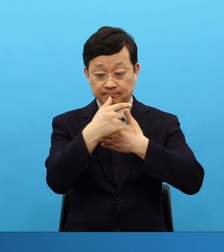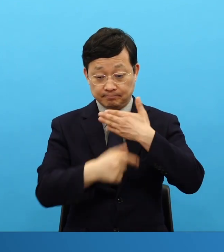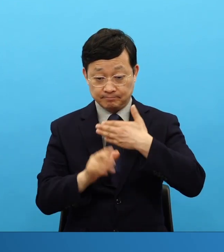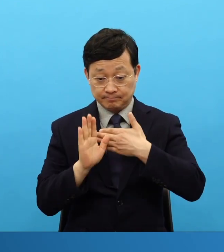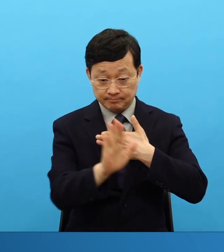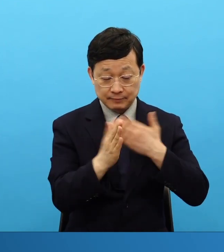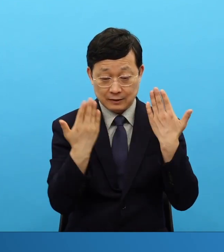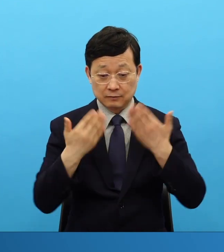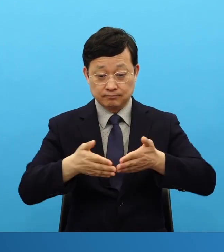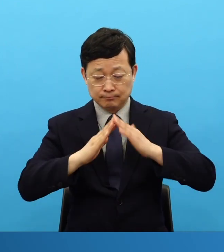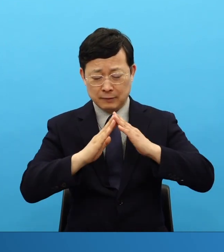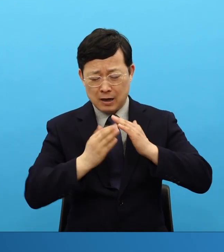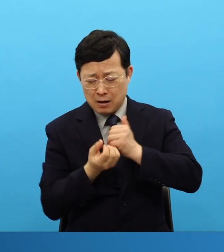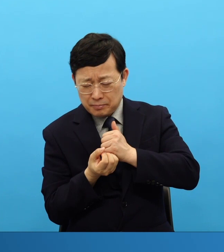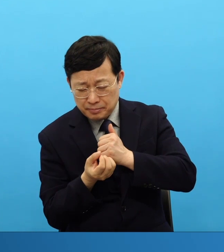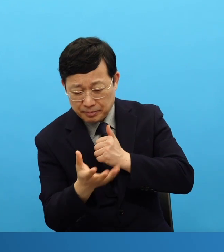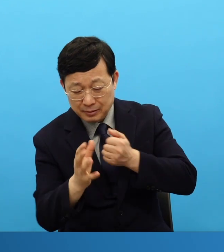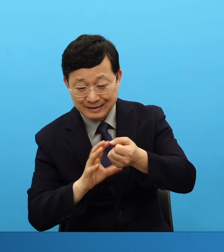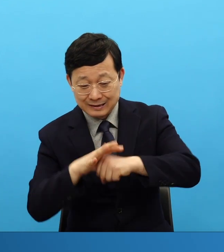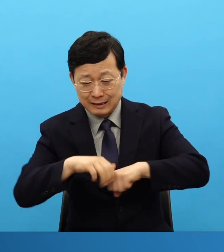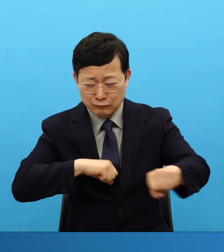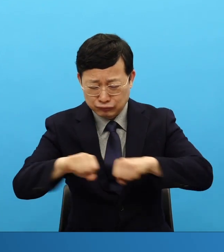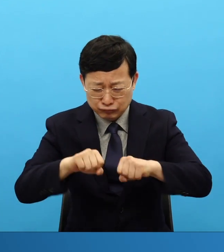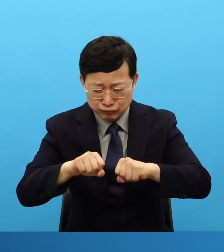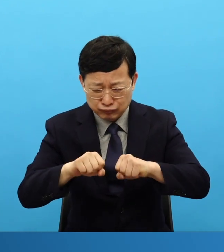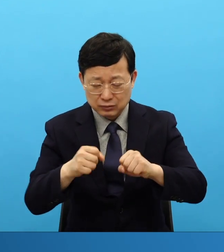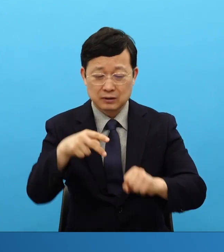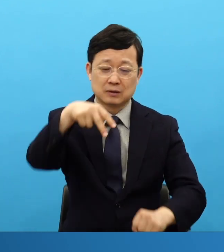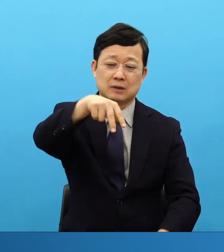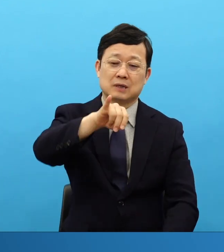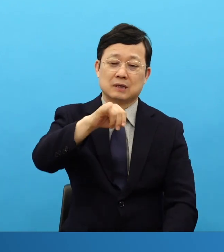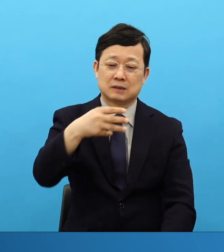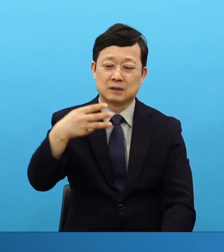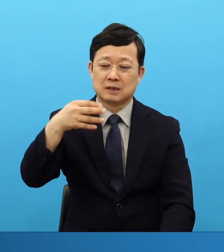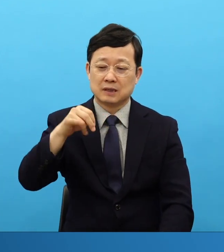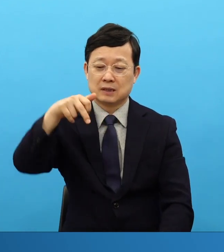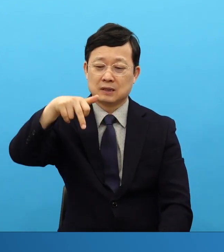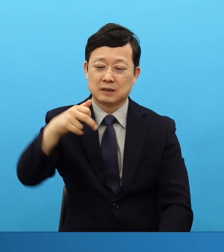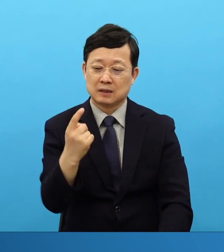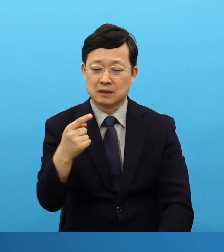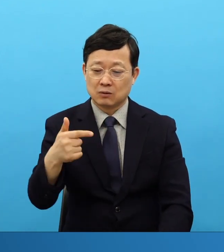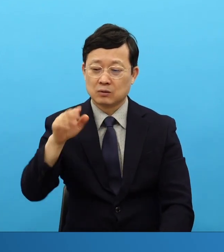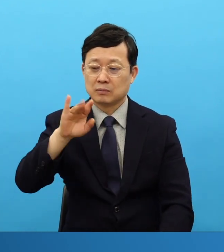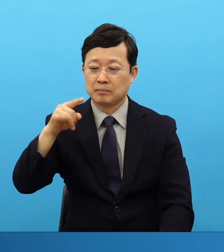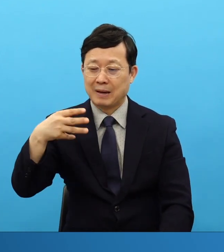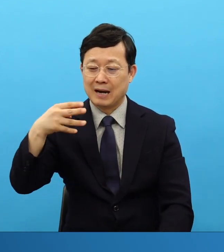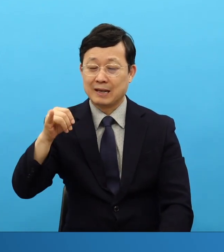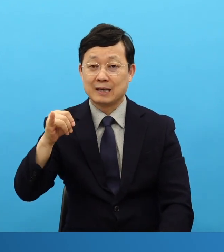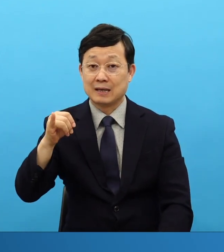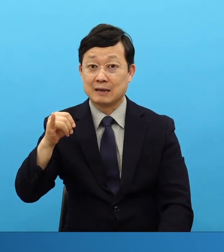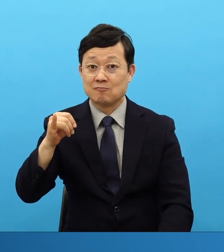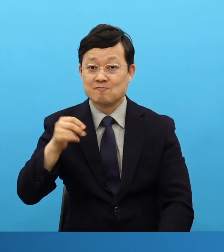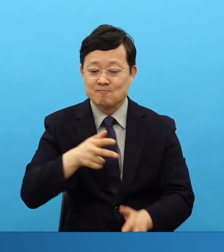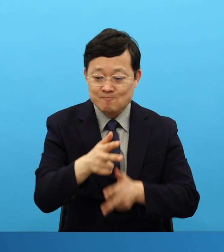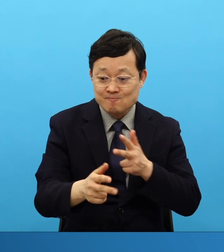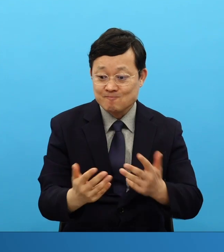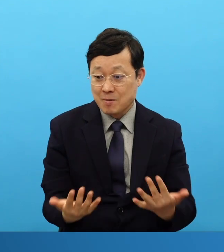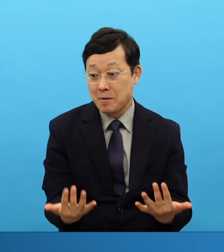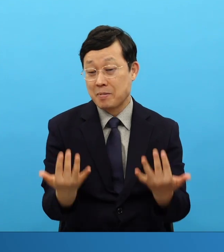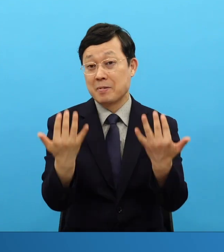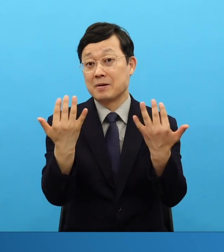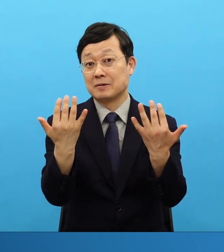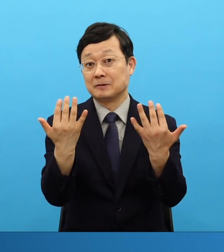움직이는 실리콘밸리 운동이 일어난 겁니다. And that's when we see Silicon Valley, that movement that began in that place. 감사하게도